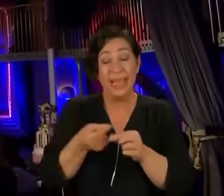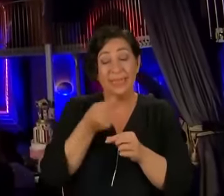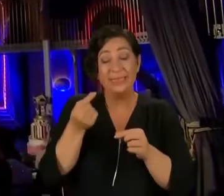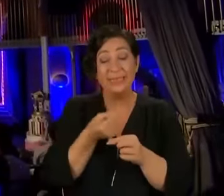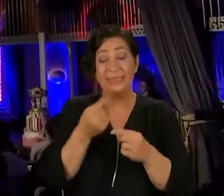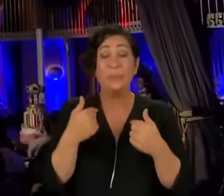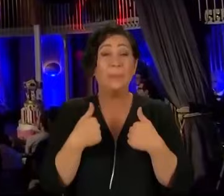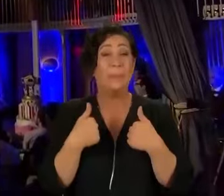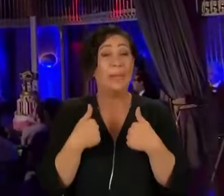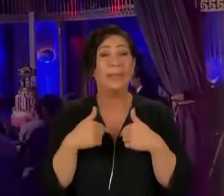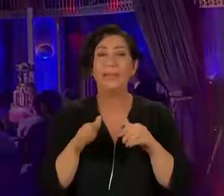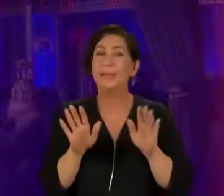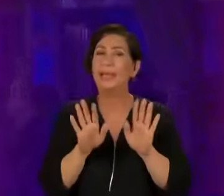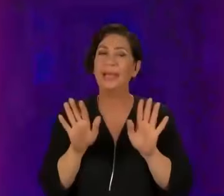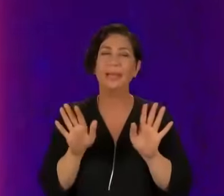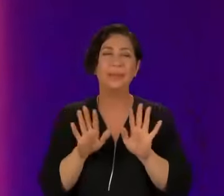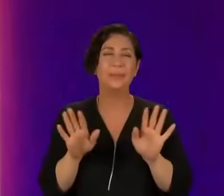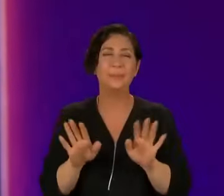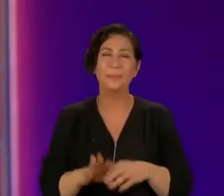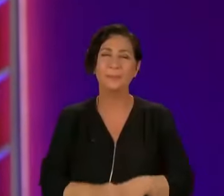Terzin ben değilim.